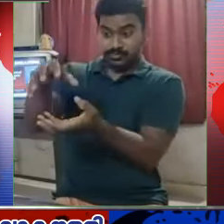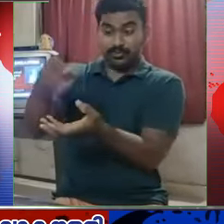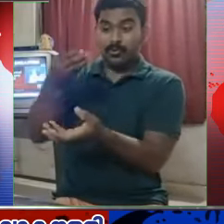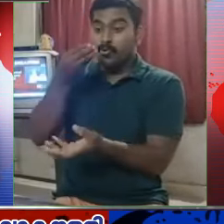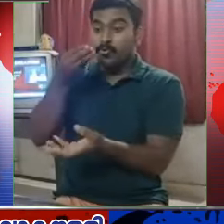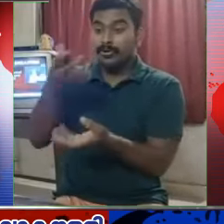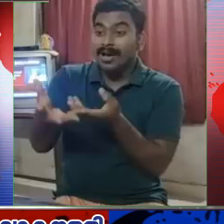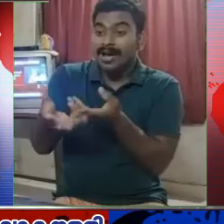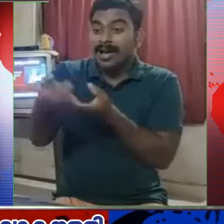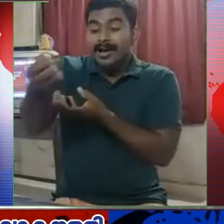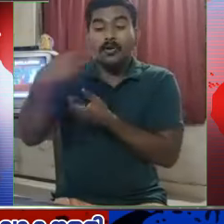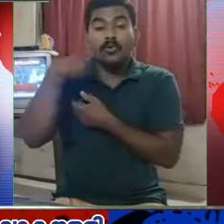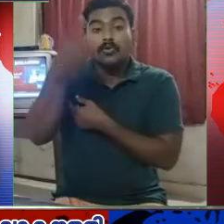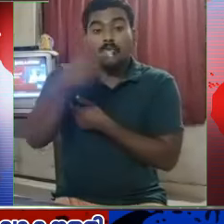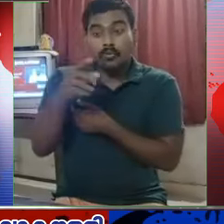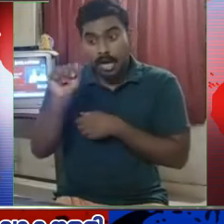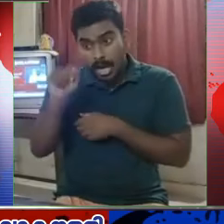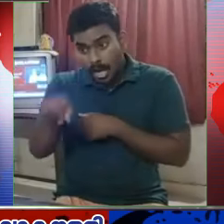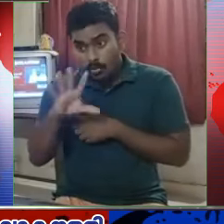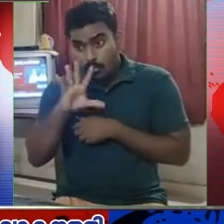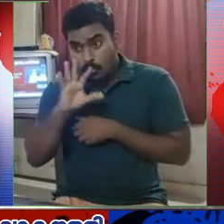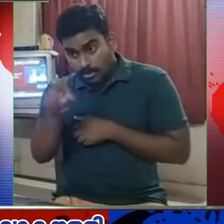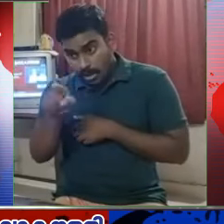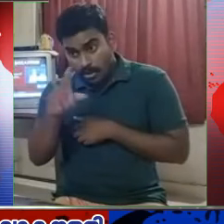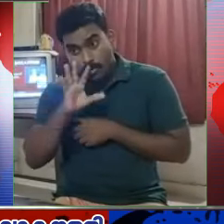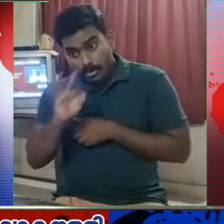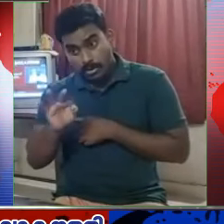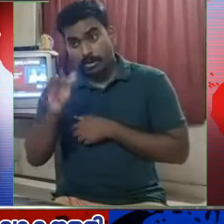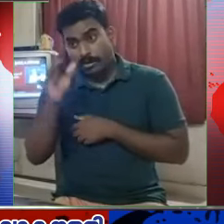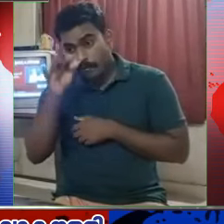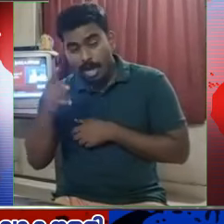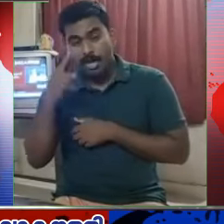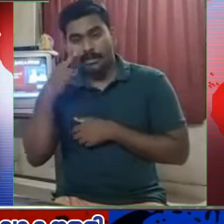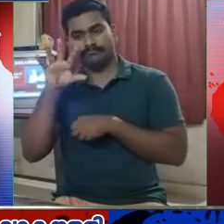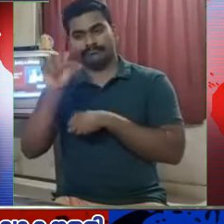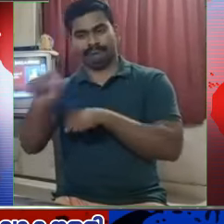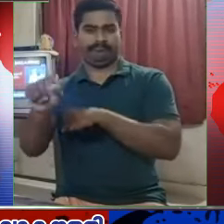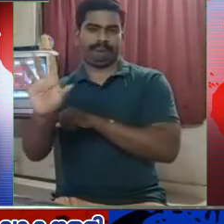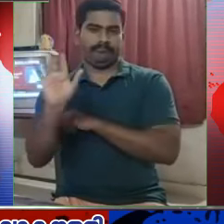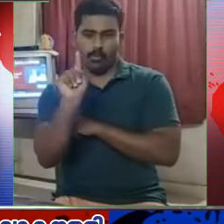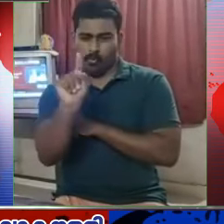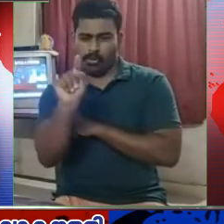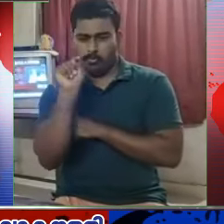എടുക്കേണ്ട കാര്യമാണ്. അവരുടെ ചുമതലയാണ് എന്നവർ കാണേണ്ടതായിട്ടുണ്ട്.